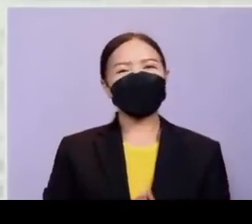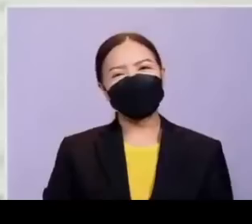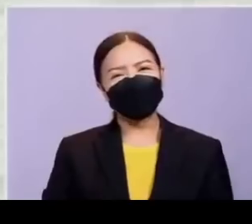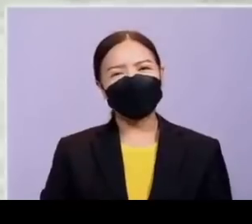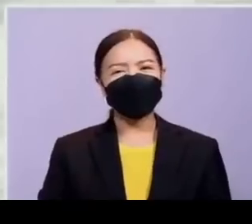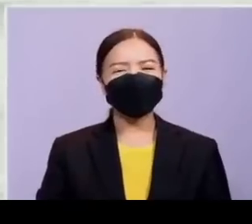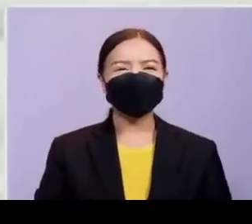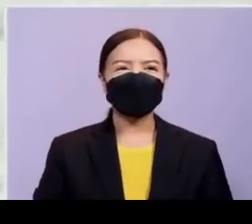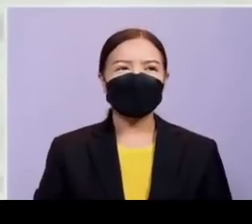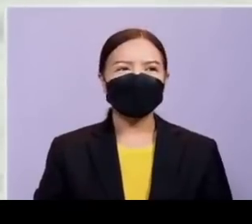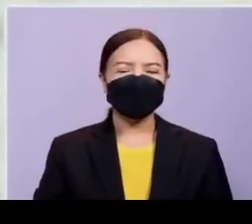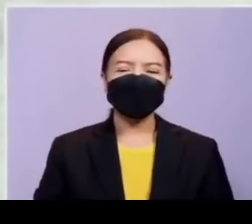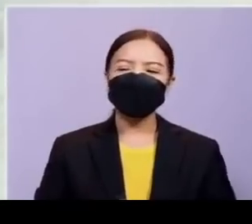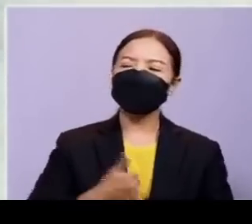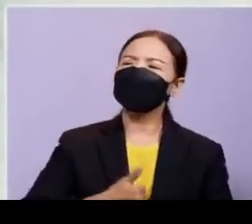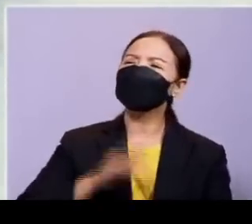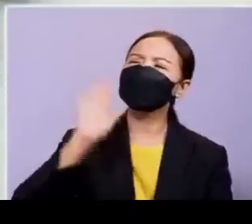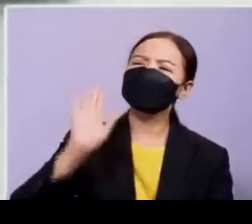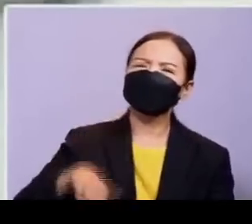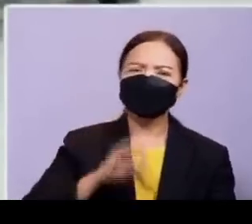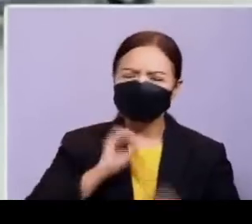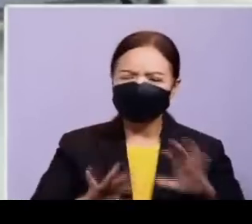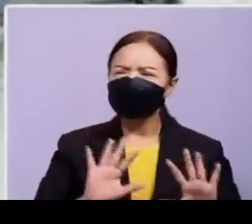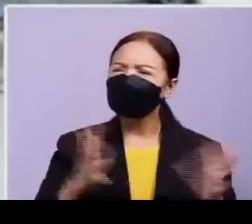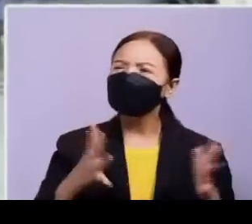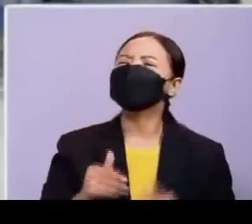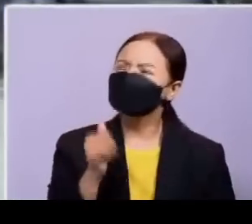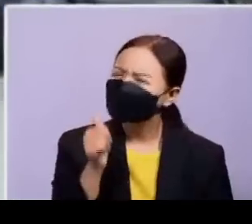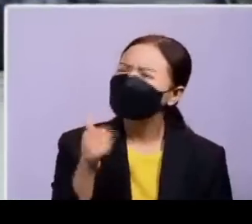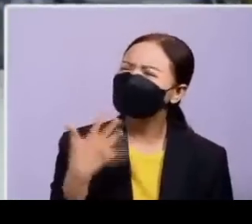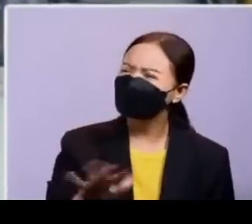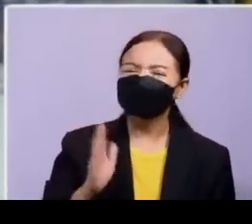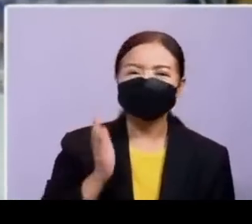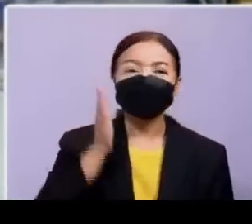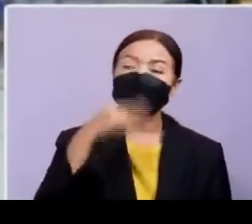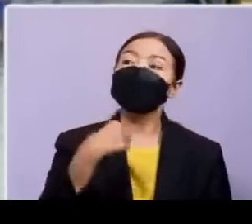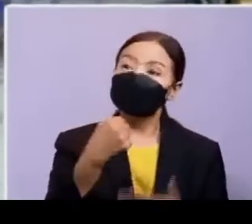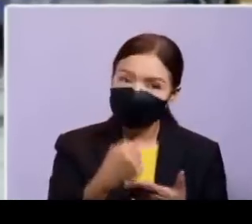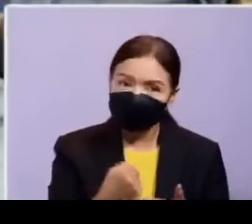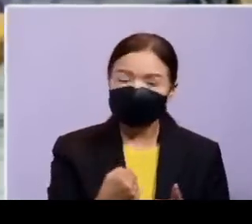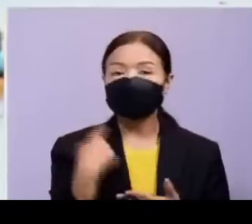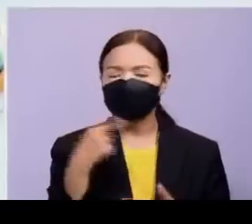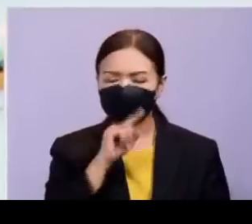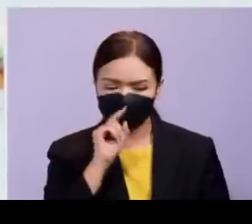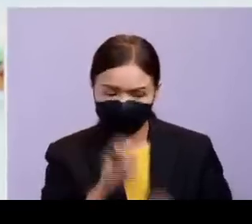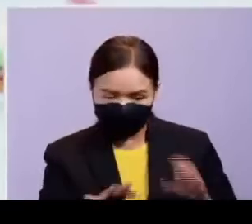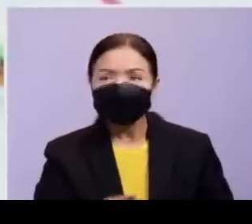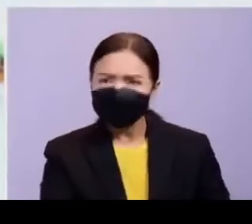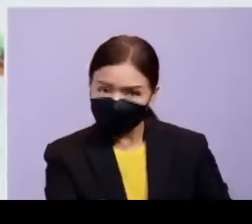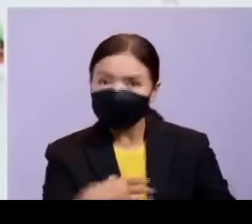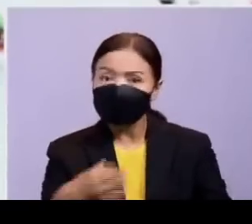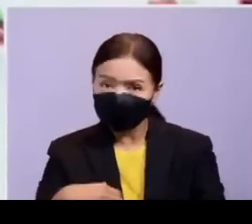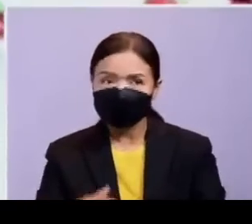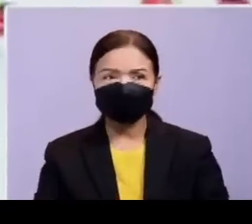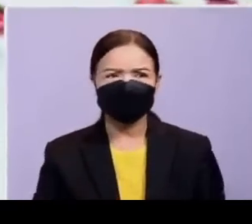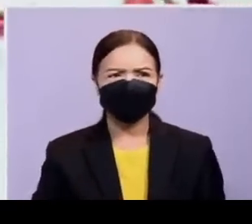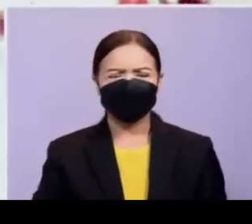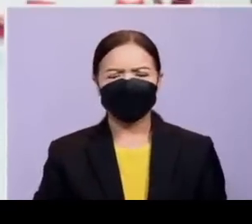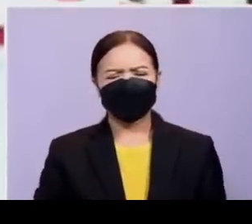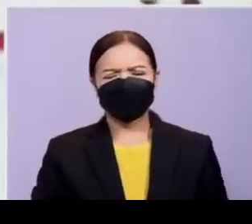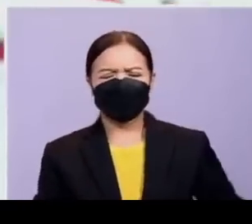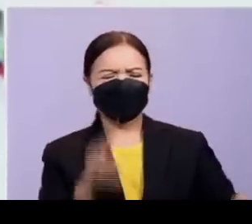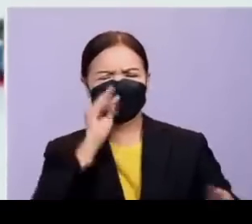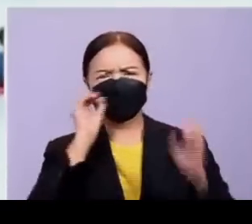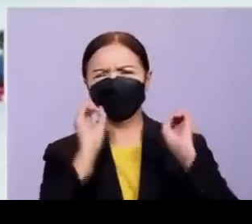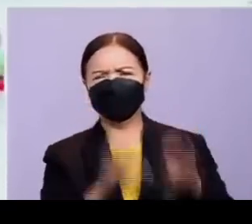ทน ผู้ว่าก็บอกไม่มีขยะก็ดีแล้วก็คือหลังจากนี้คือเราจะต้องช่วยกันถ้ามีขยะก็ต้องช่วยกันเก็บก็แล้วก็อย่าไปทิ้งลงในแม่น้ำ